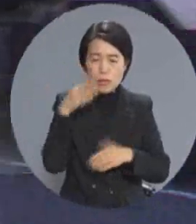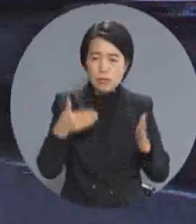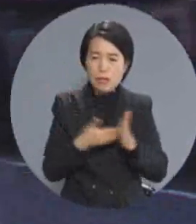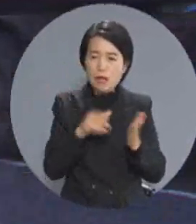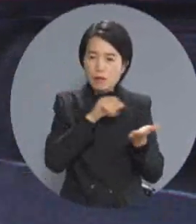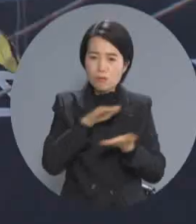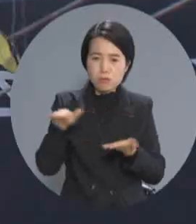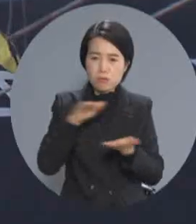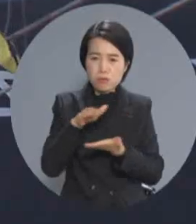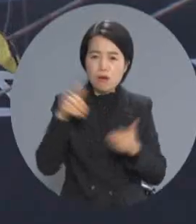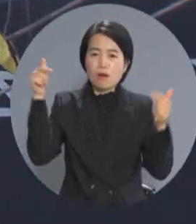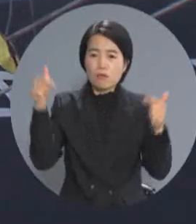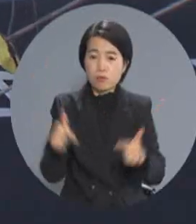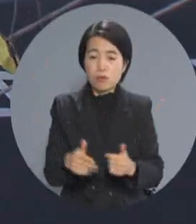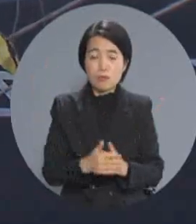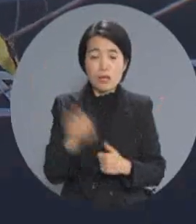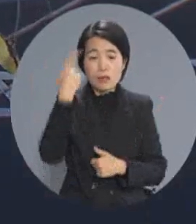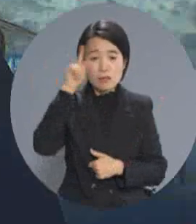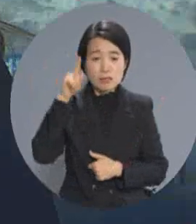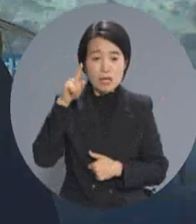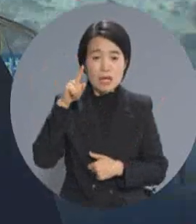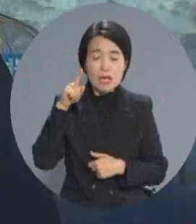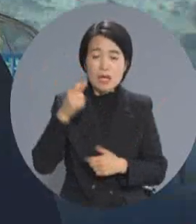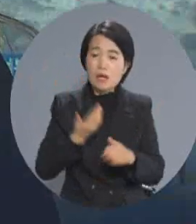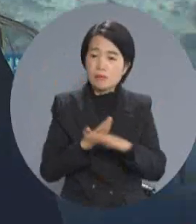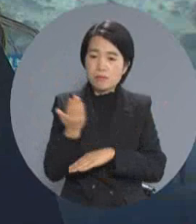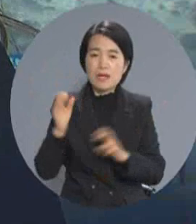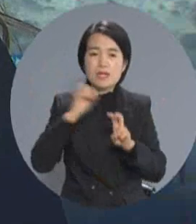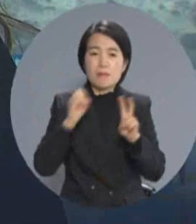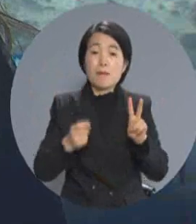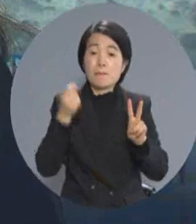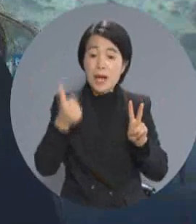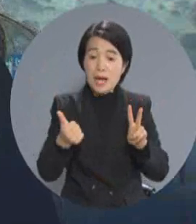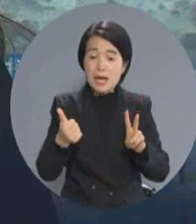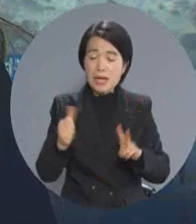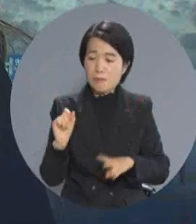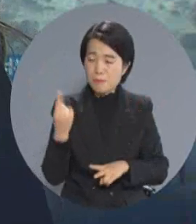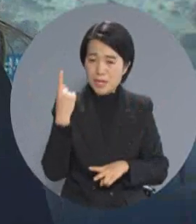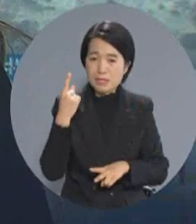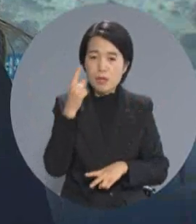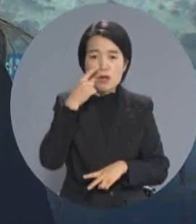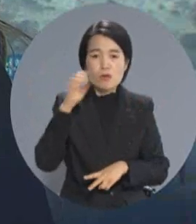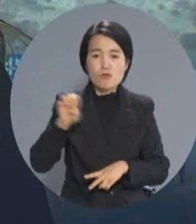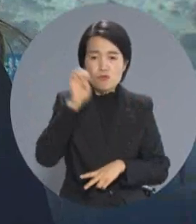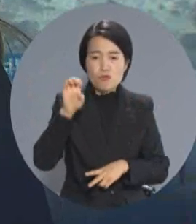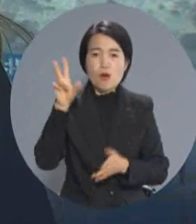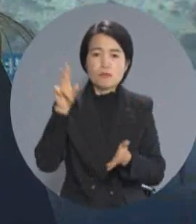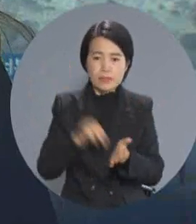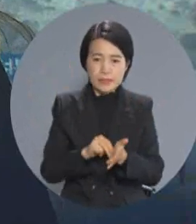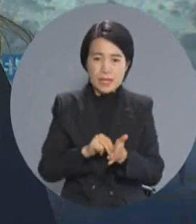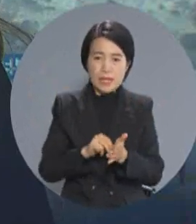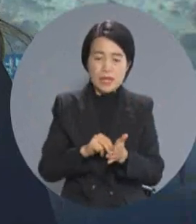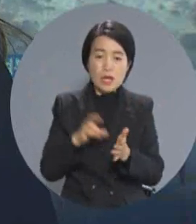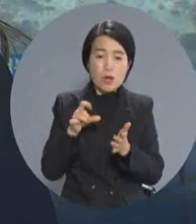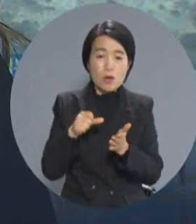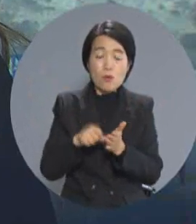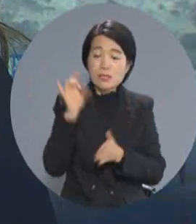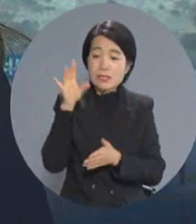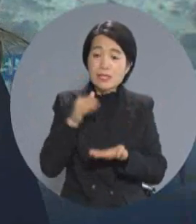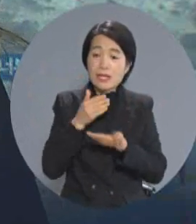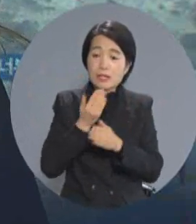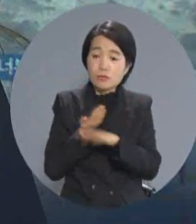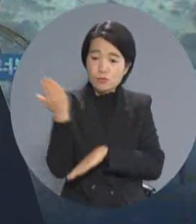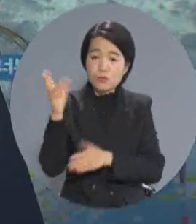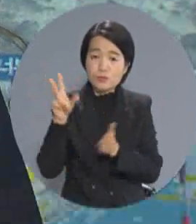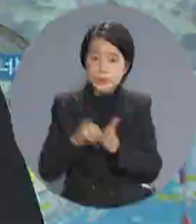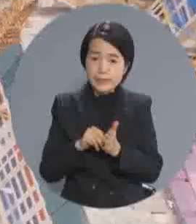이어졌습니다. 러시아 물동량이 2% 정도밖에 차지하지 않아요. 그렇지만 유럽 쪽에 또 문제, 원자재 수출 문제, 그리고 그런